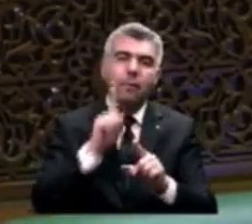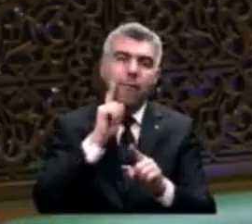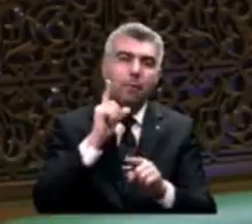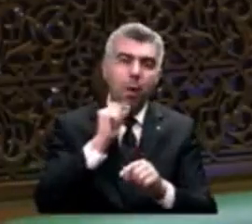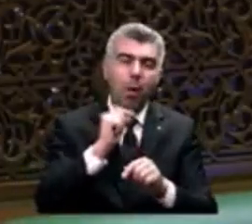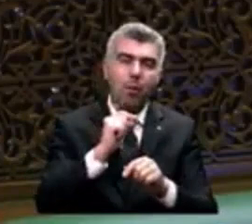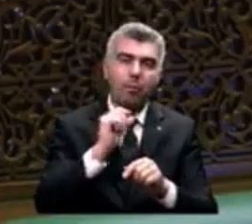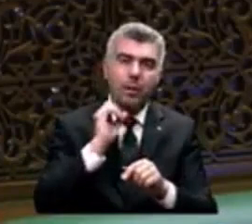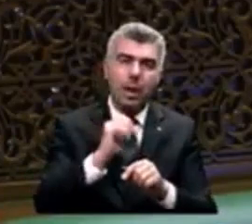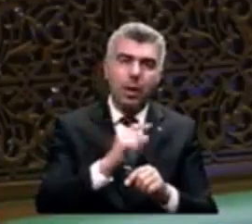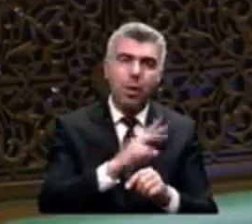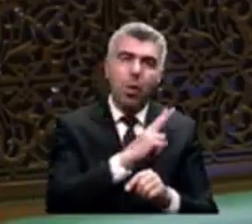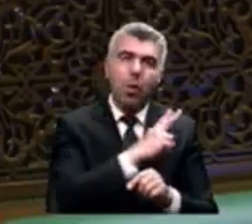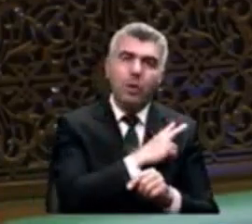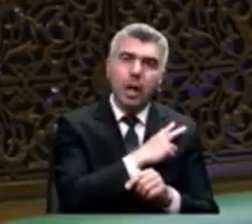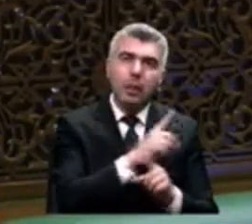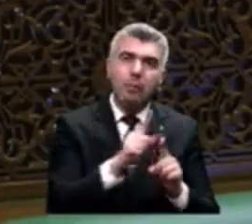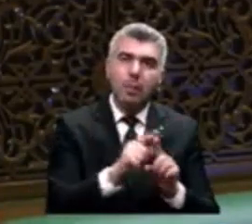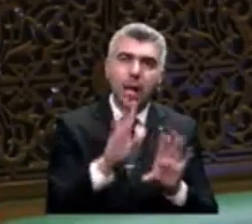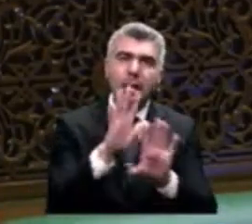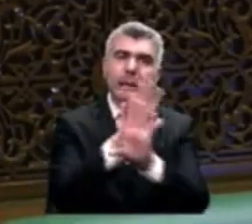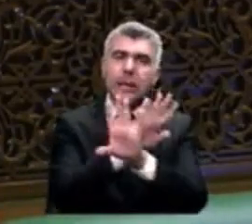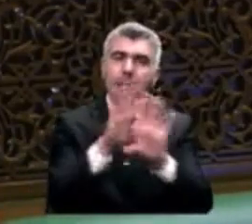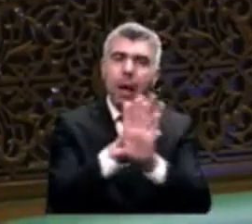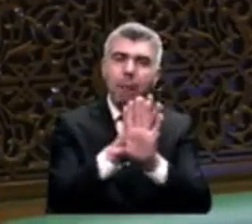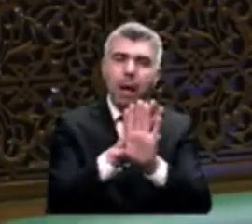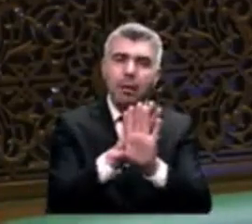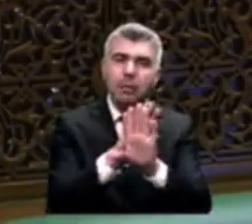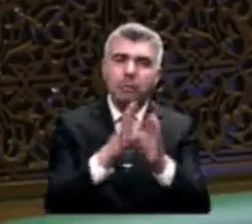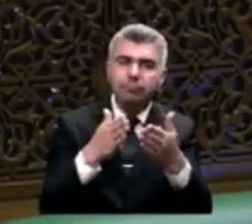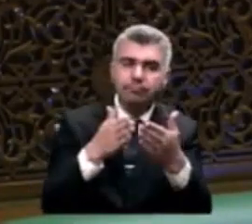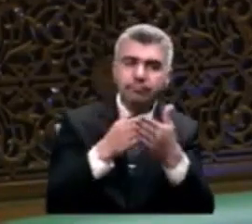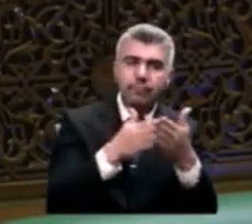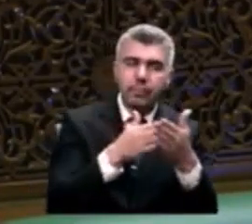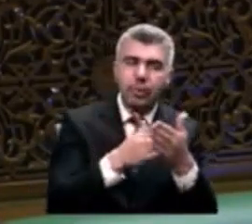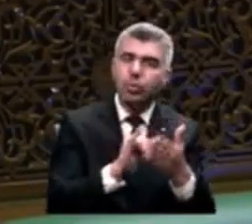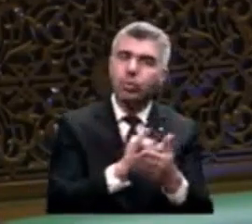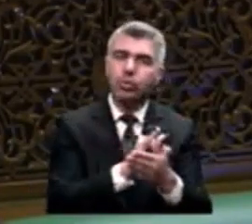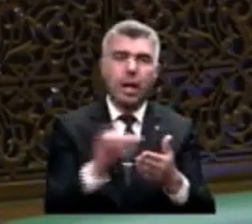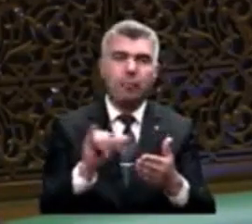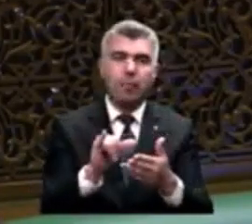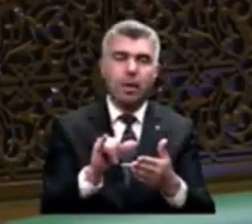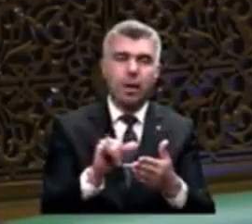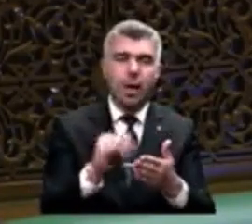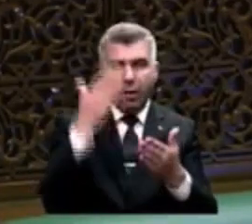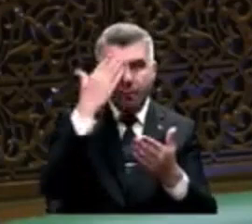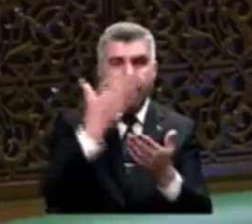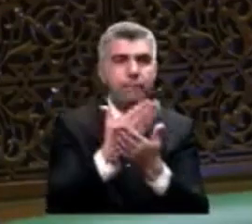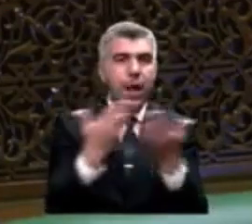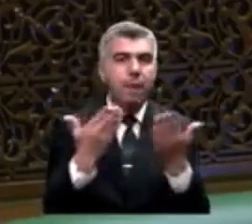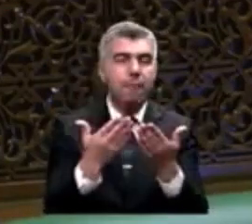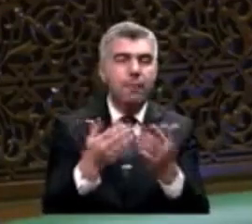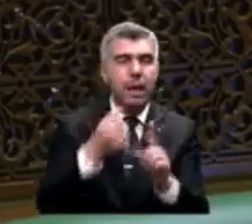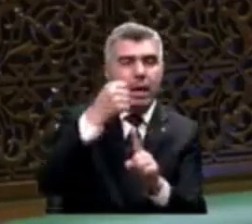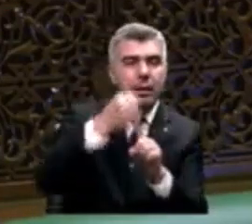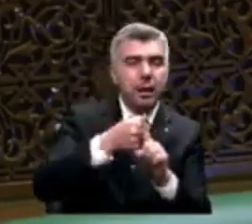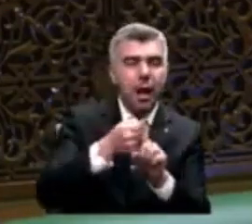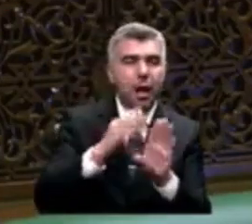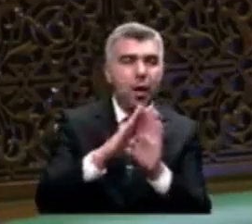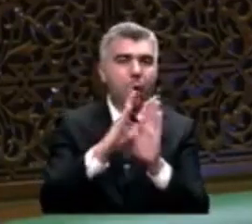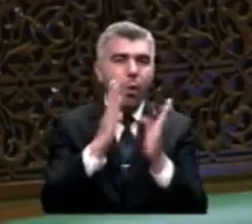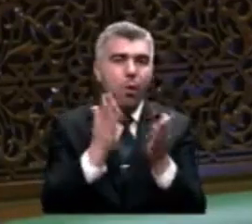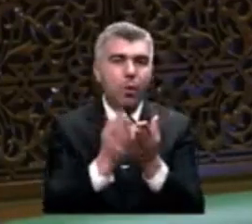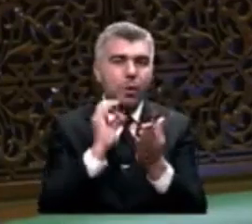حتى تنجلي جميع الغيوم التي تطرح سوء فهم في وجه هذا الإصلاح الشمولي